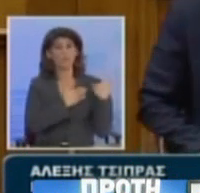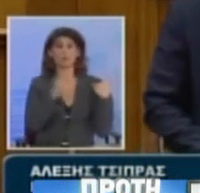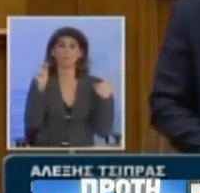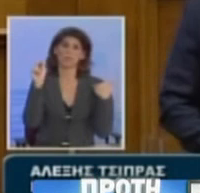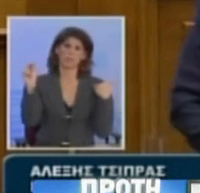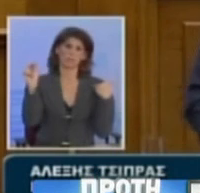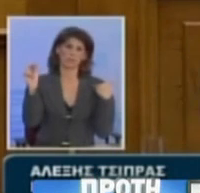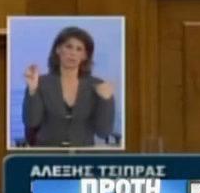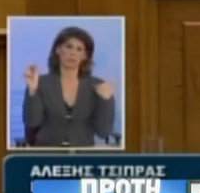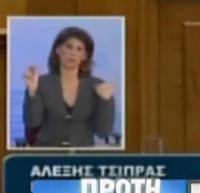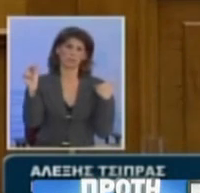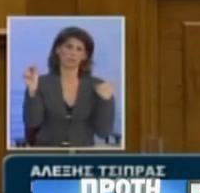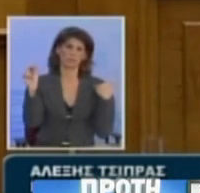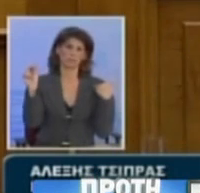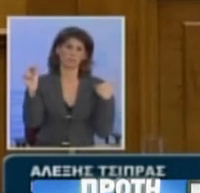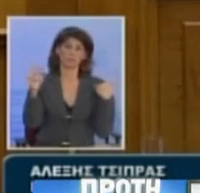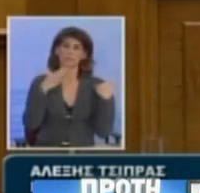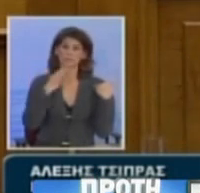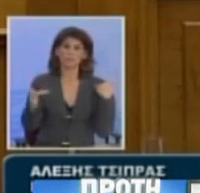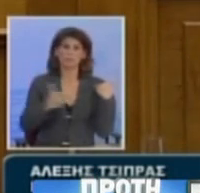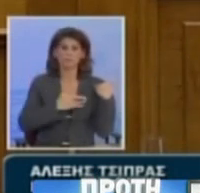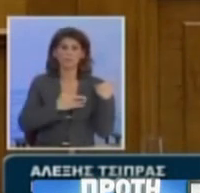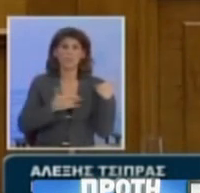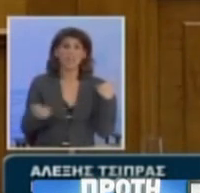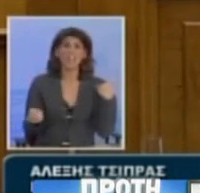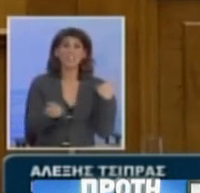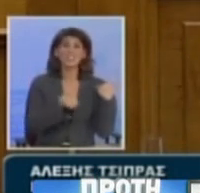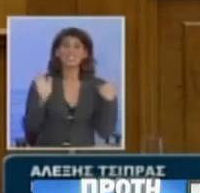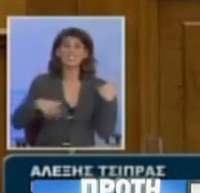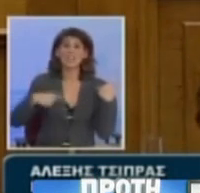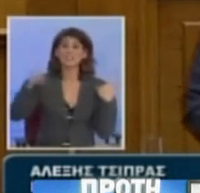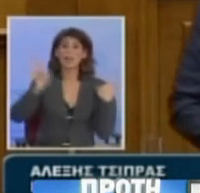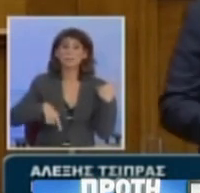δέσμευση. Γιατί είναι συγκλονιστικές οι ειδήσεις των τελευταίων ημερών.